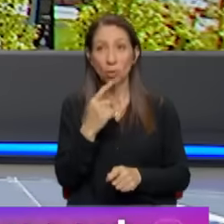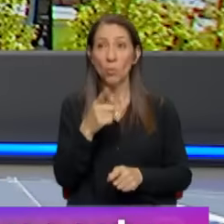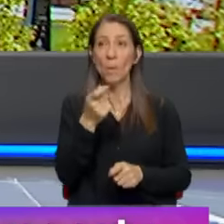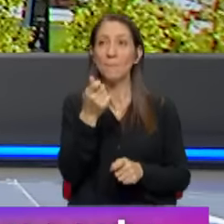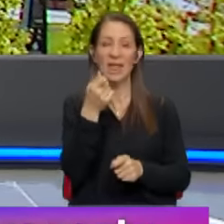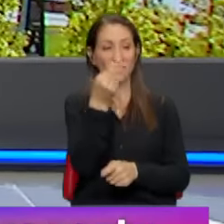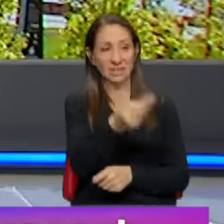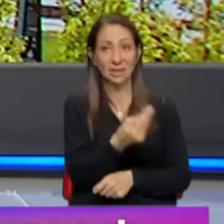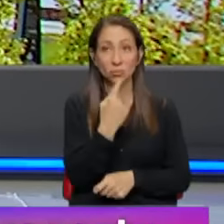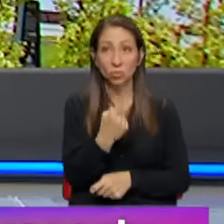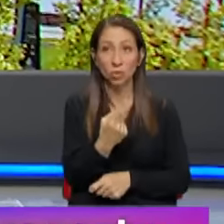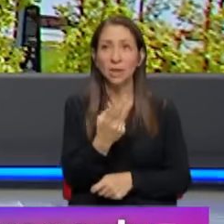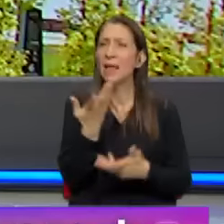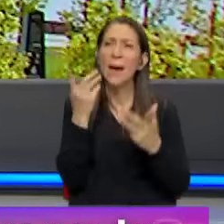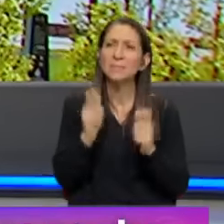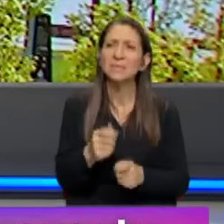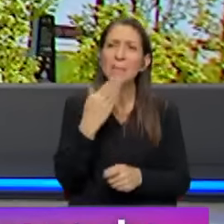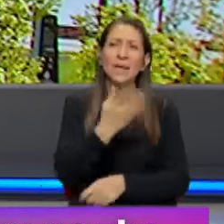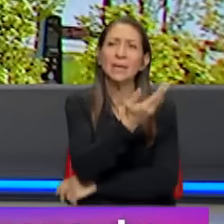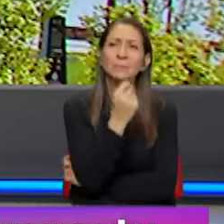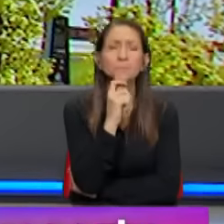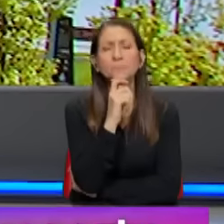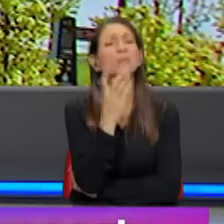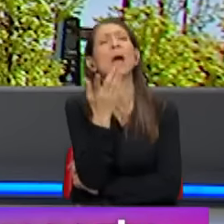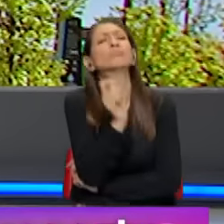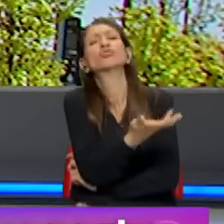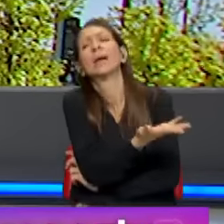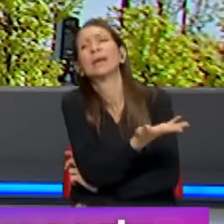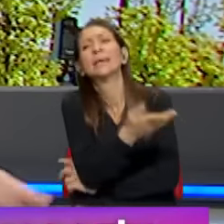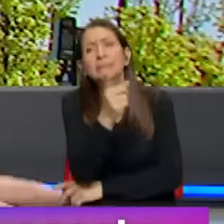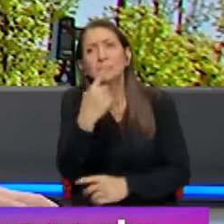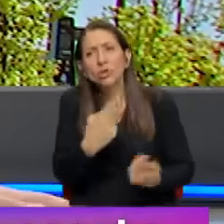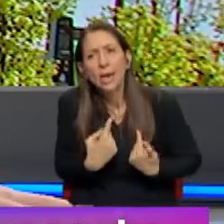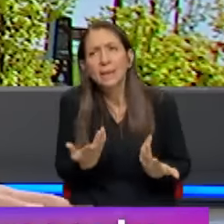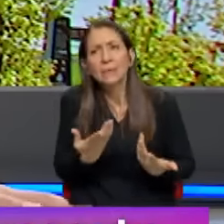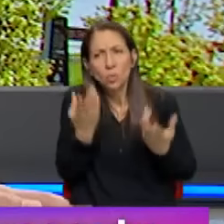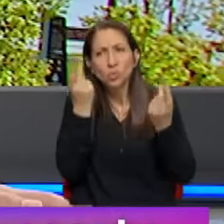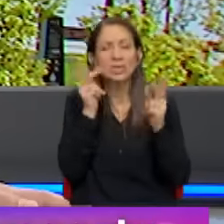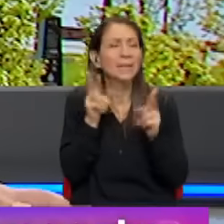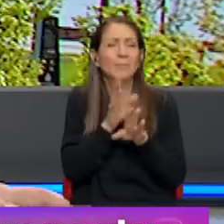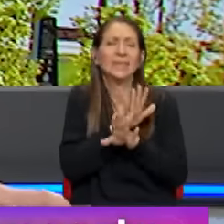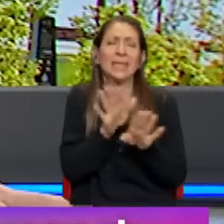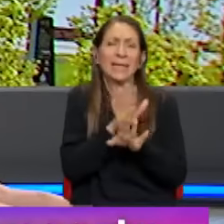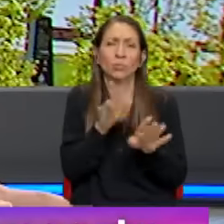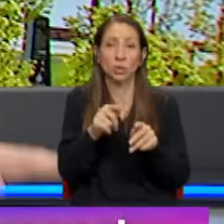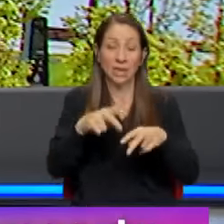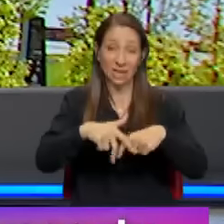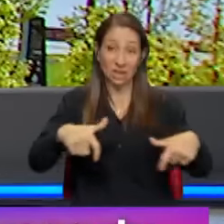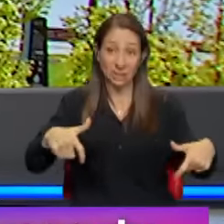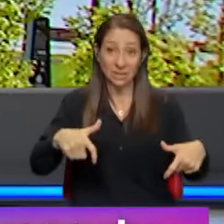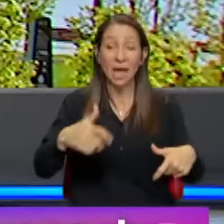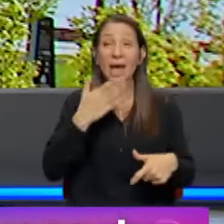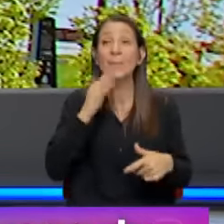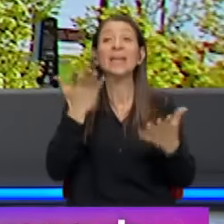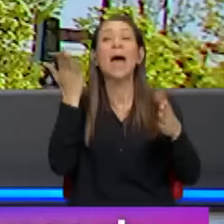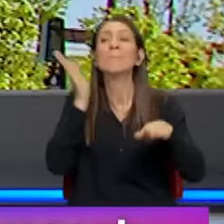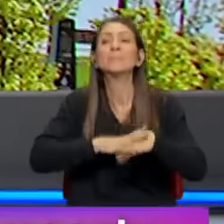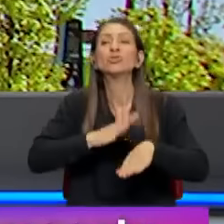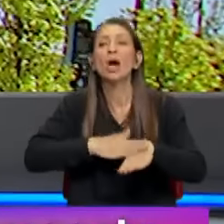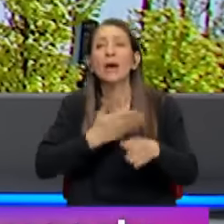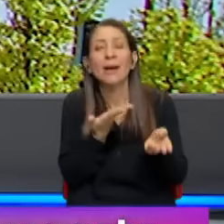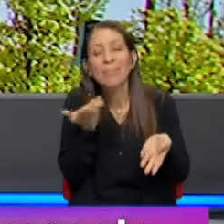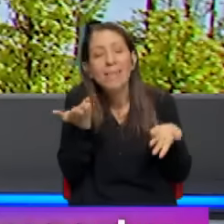bu paraları verirsek deniyor. Ne yapsın peki emekli? Ne yapsın? Siz söyleyin. Unutulacak gibi değil bugünkü başlığımız. Emekli ne yapsın?